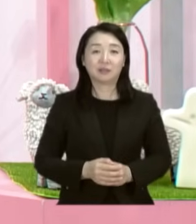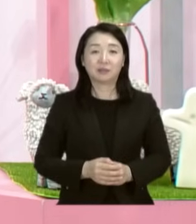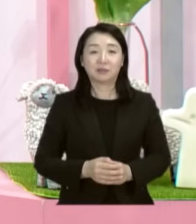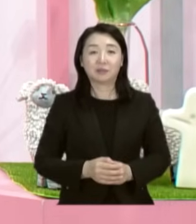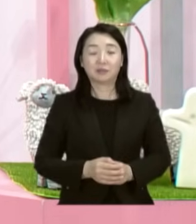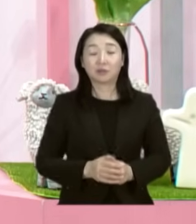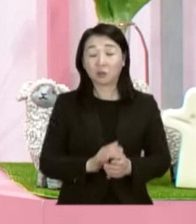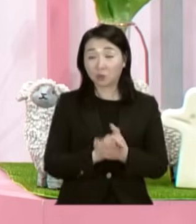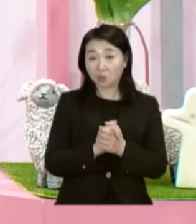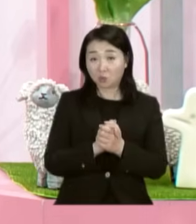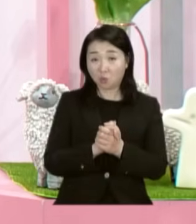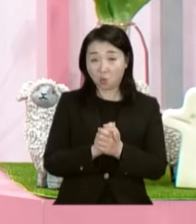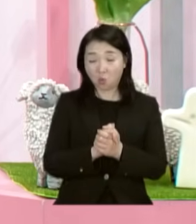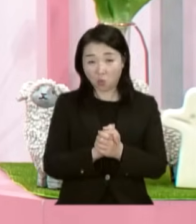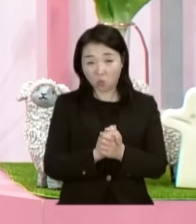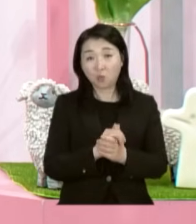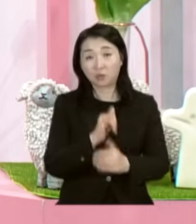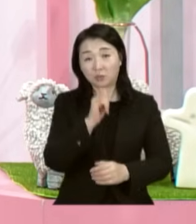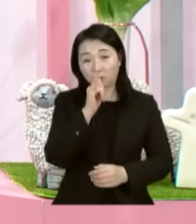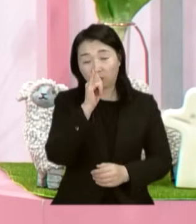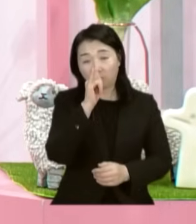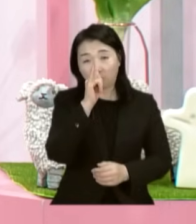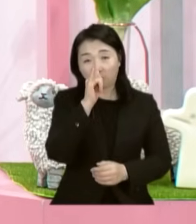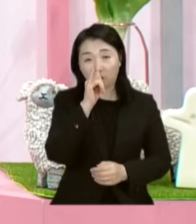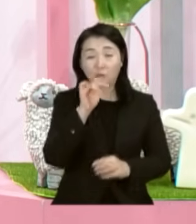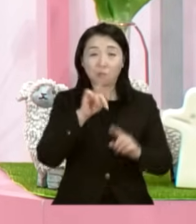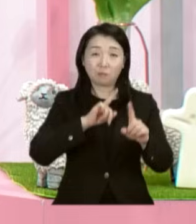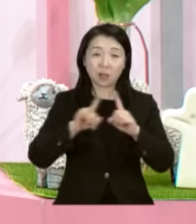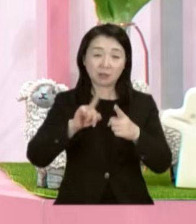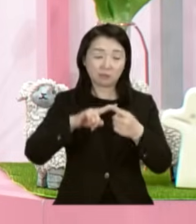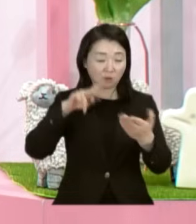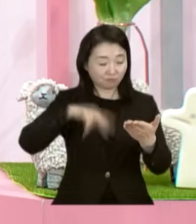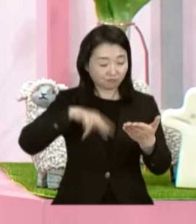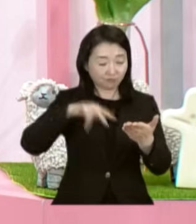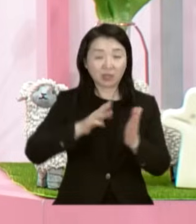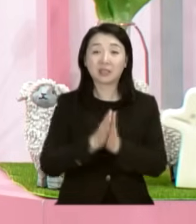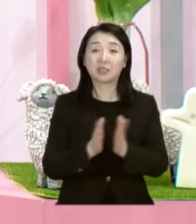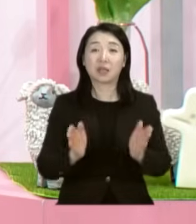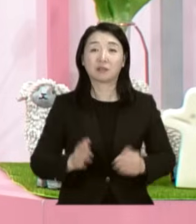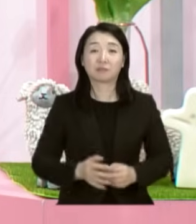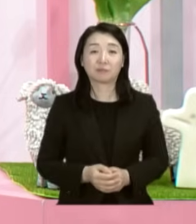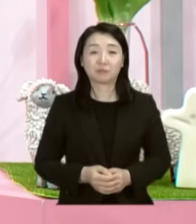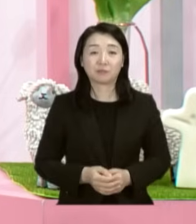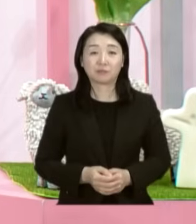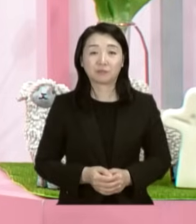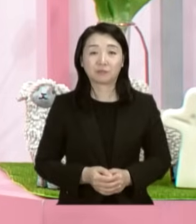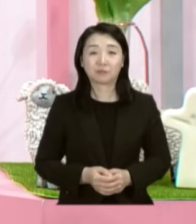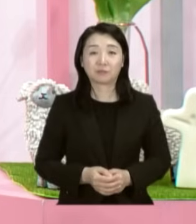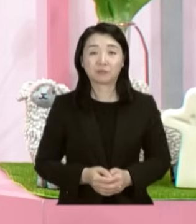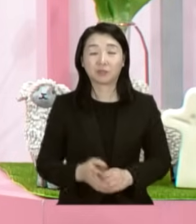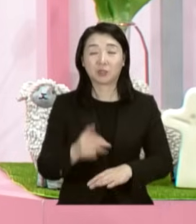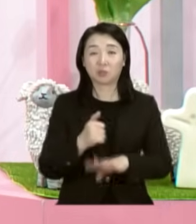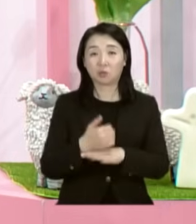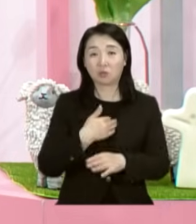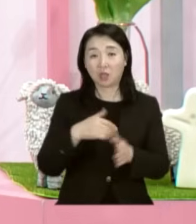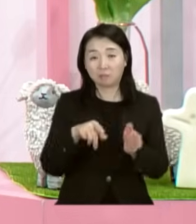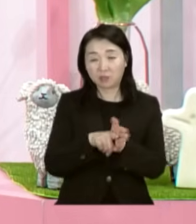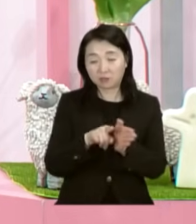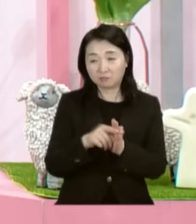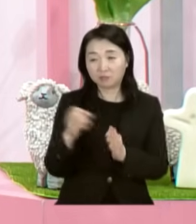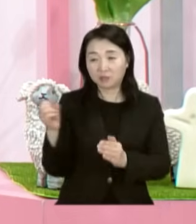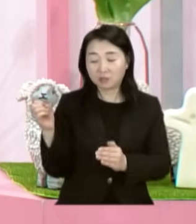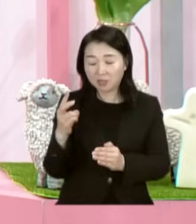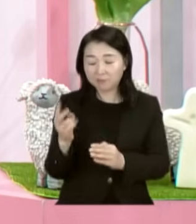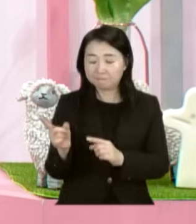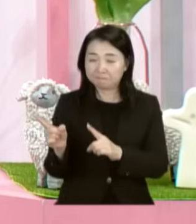하면서 기도도 점점 하고 또 말씀도 읽기 시작하고 또 그렇게 되면서 제가 다시 신앙을